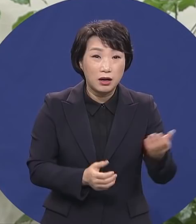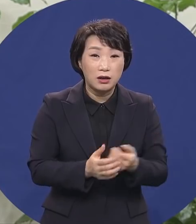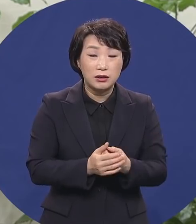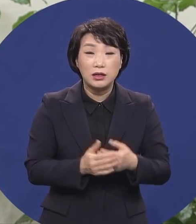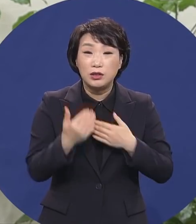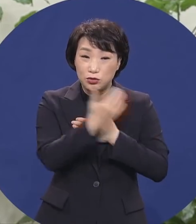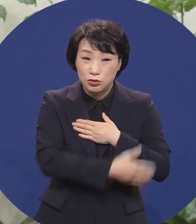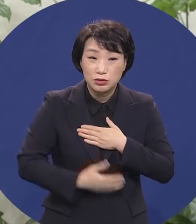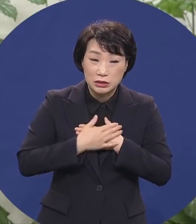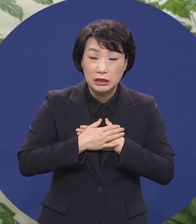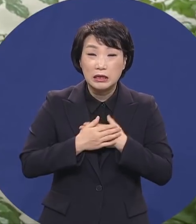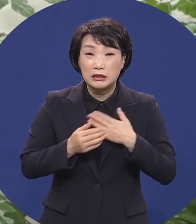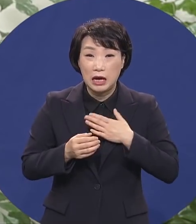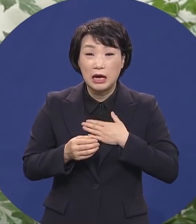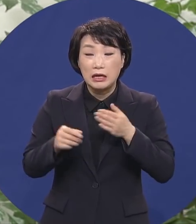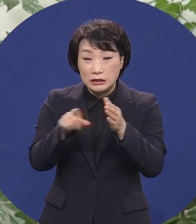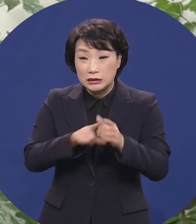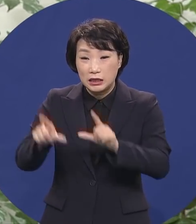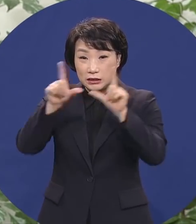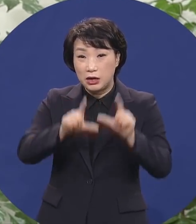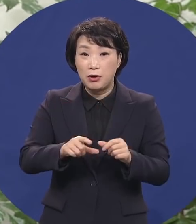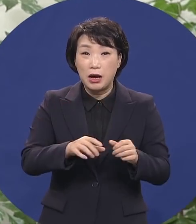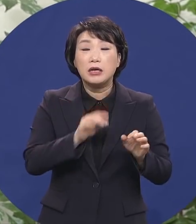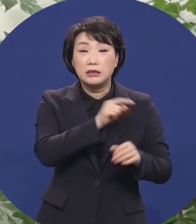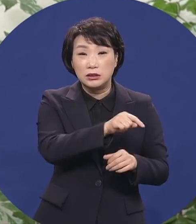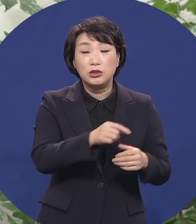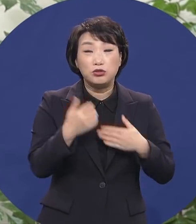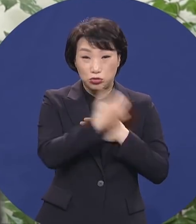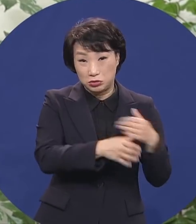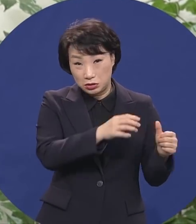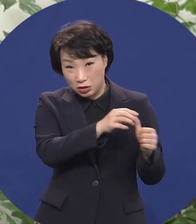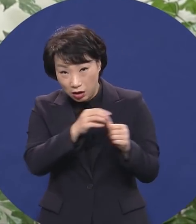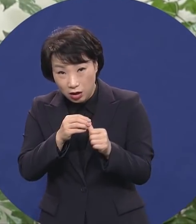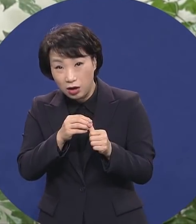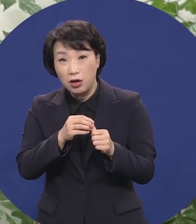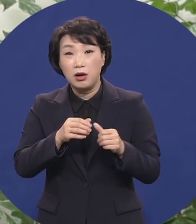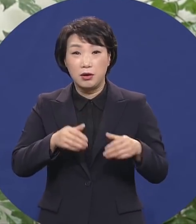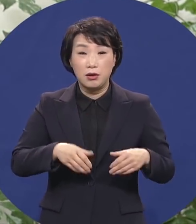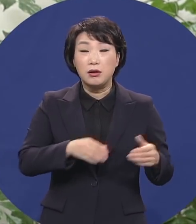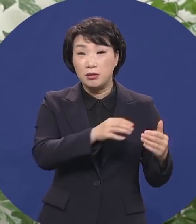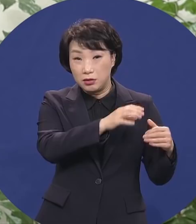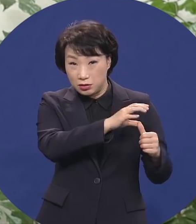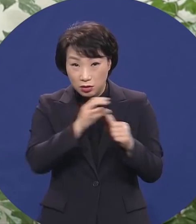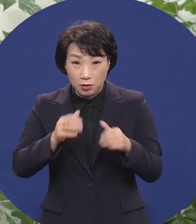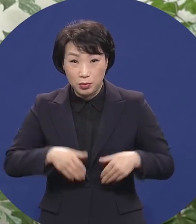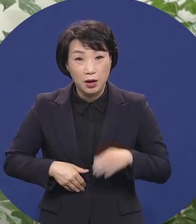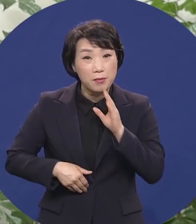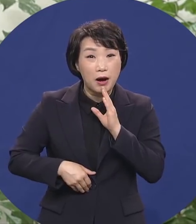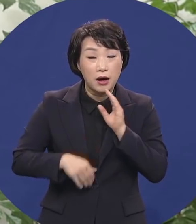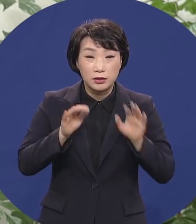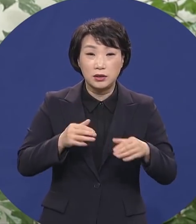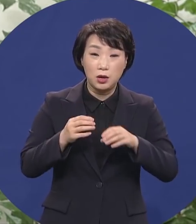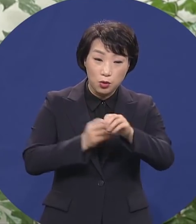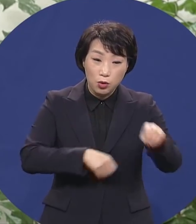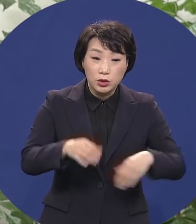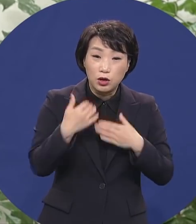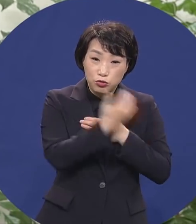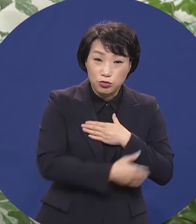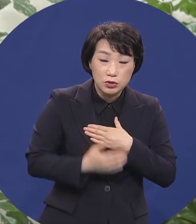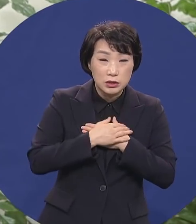육신이 신앙생활을 해야 할 소모품의 존재인데 왜 육신이 영적인 신앙생활을